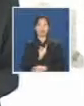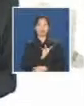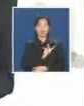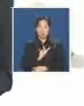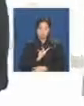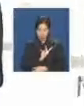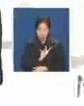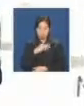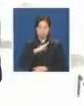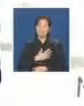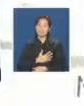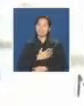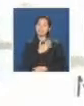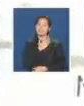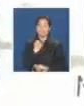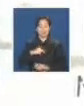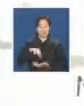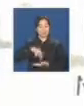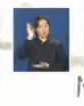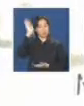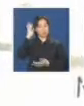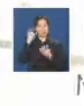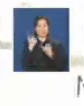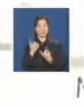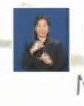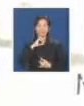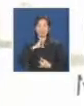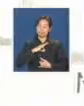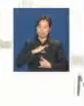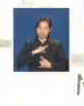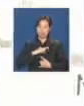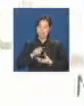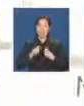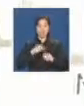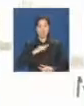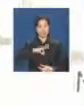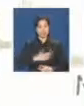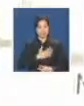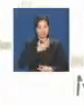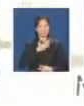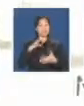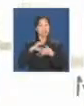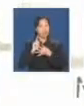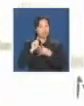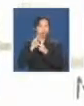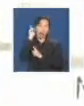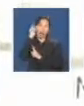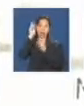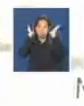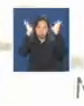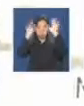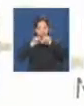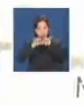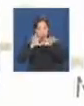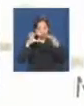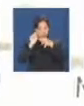ภูมิใจเป็นอย่างยิ่งนะคะที่ได้มาทำหน้าที่ผู้ดำเนินรายการวันนี้ค่ะกับการแถลงข่าวการประกาศมาตรการร่วมเดินหน้าปฏิรูปประเทศ